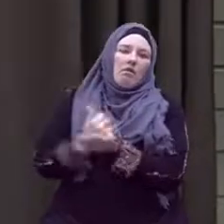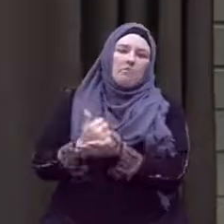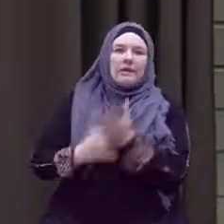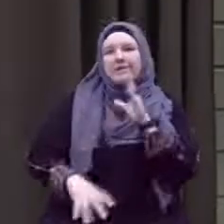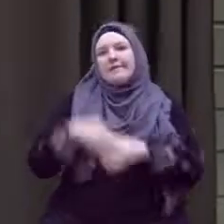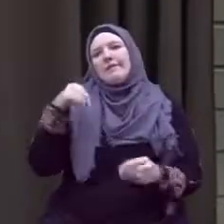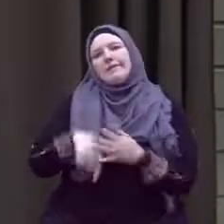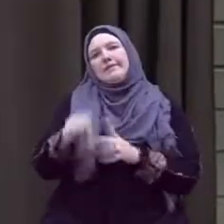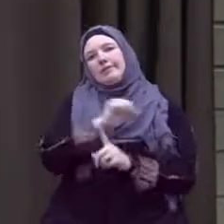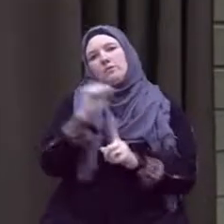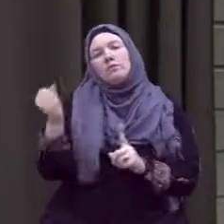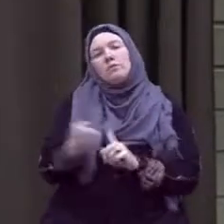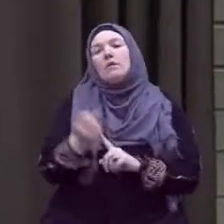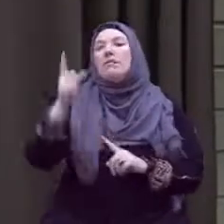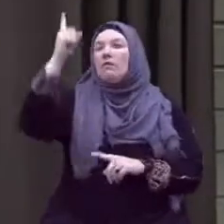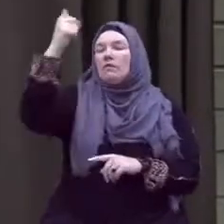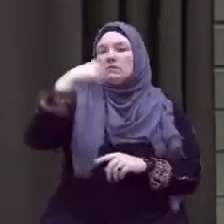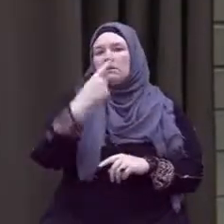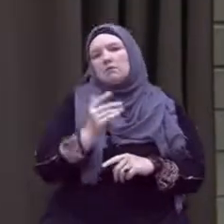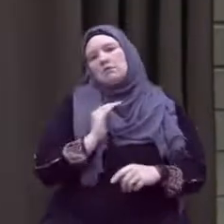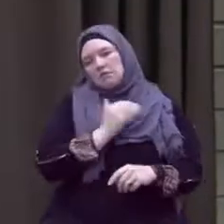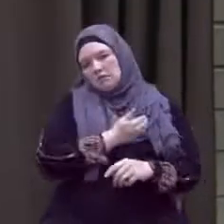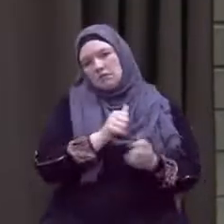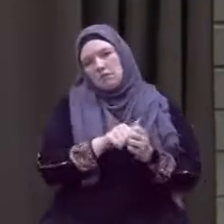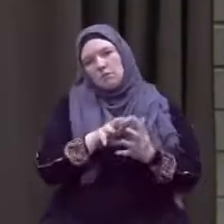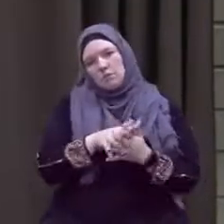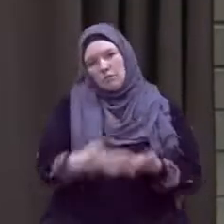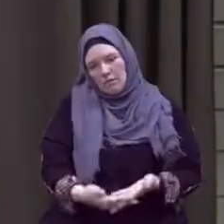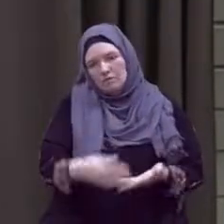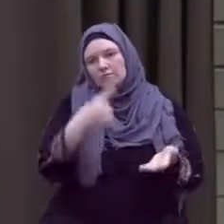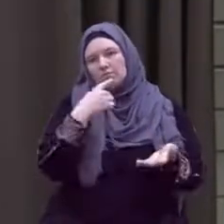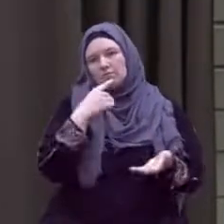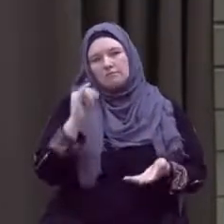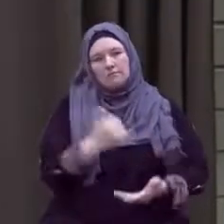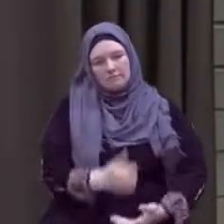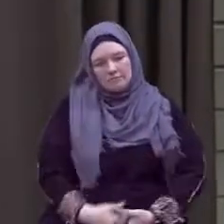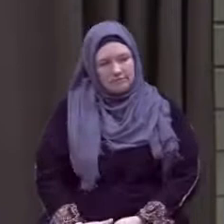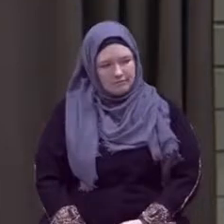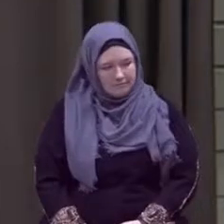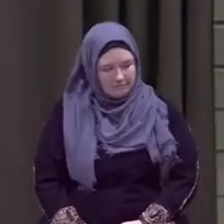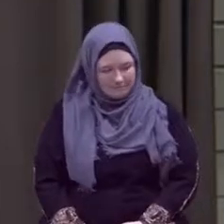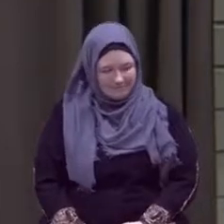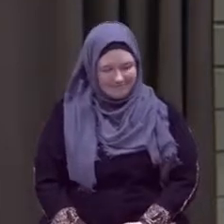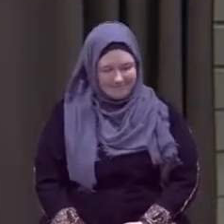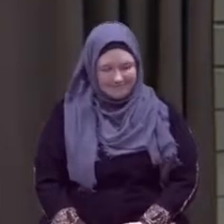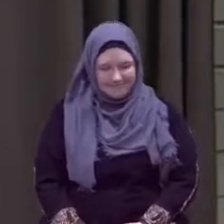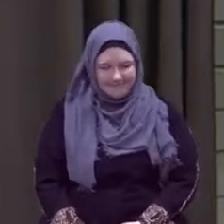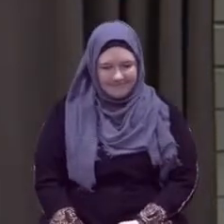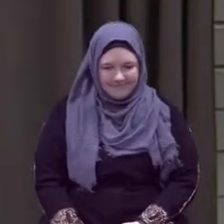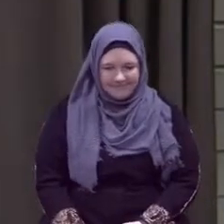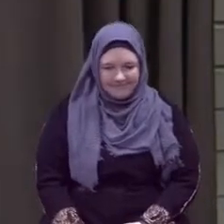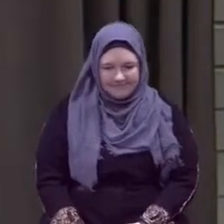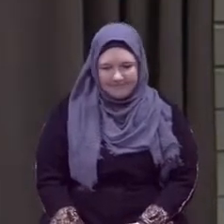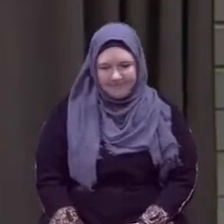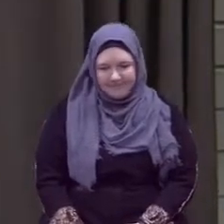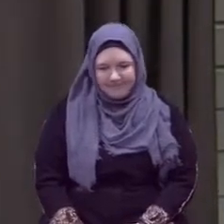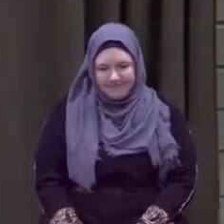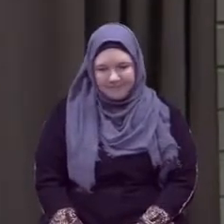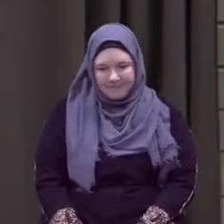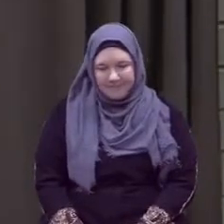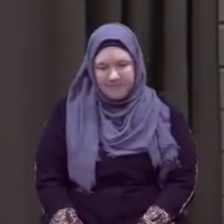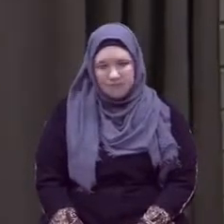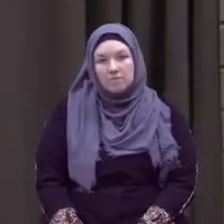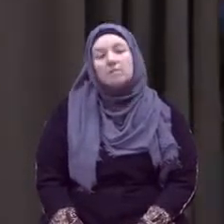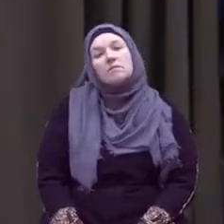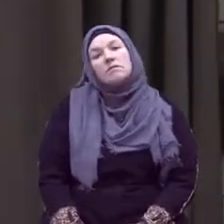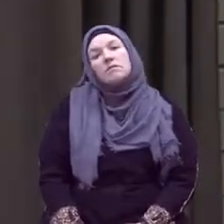Allah subhanahu wa ta'ala tells us, وَلَا تَنَازَعُوا فَتَفْشَلُوا وَتَذْهَبَ رِيحُكُمْ.